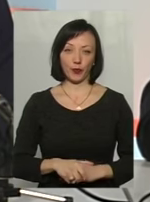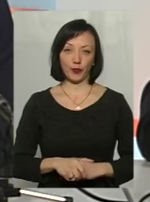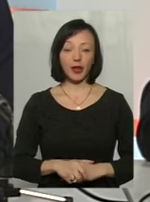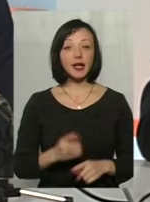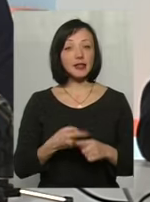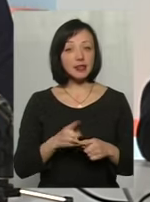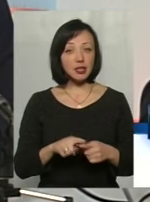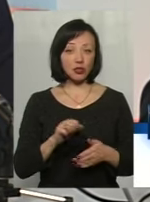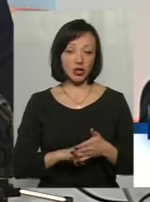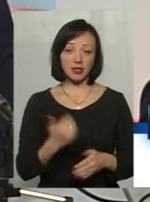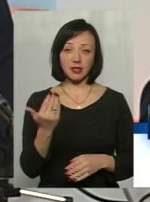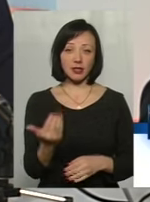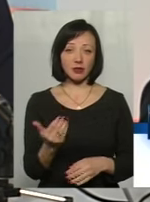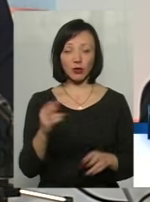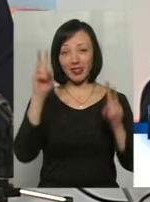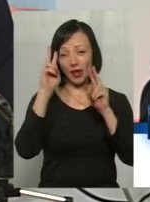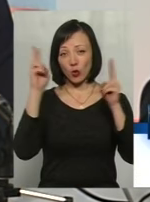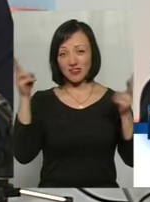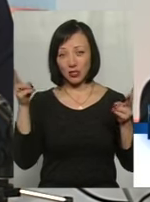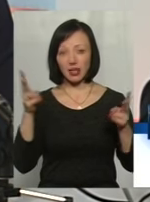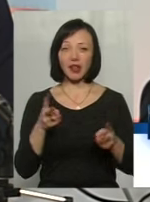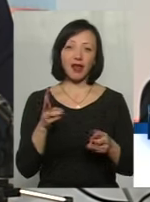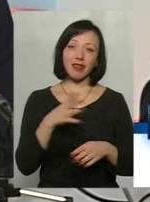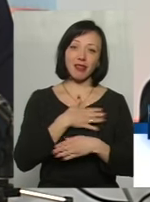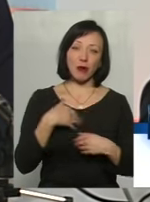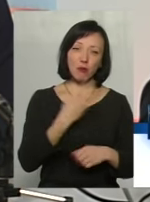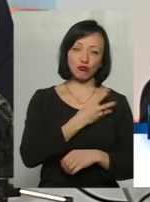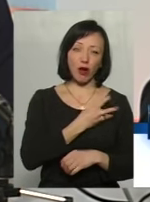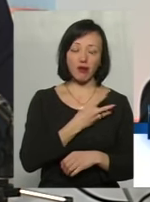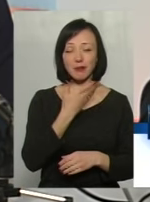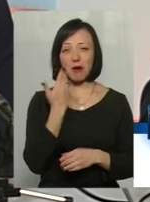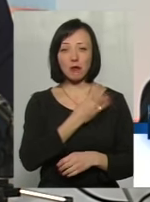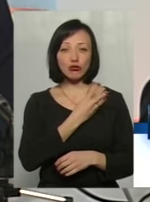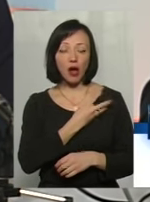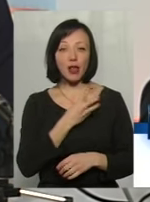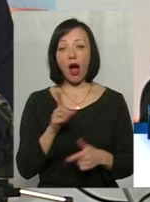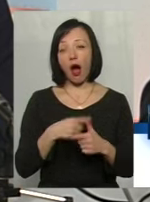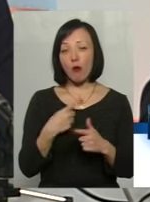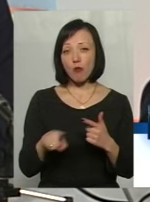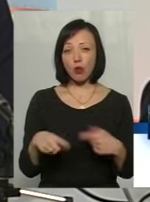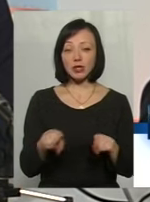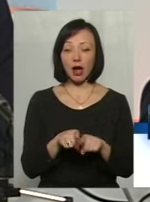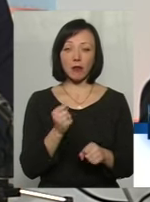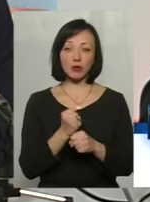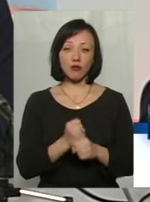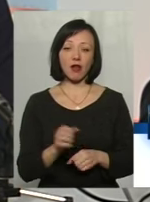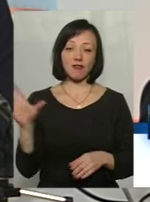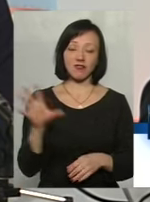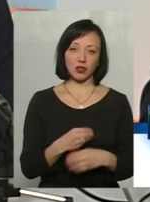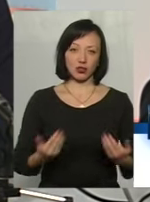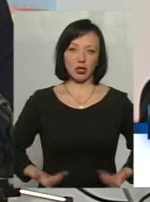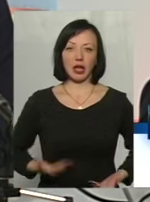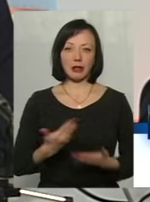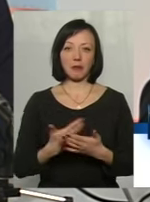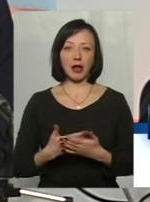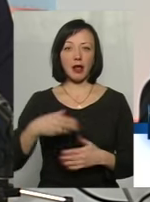Це через їхню просто неосвіченість, десь через небажання, а десь через те, що вони так працювали по життю. Ну, до прикладу, там